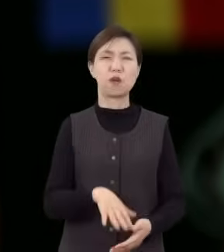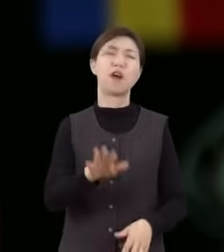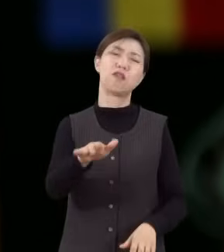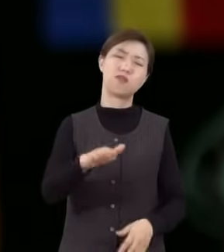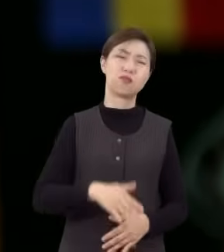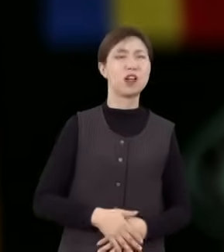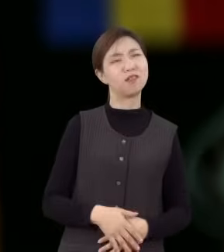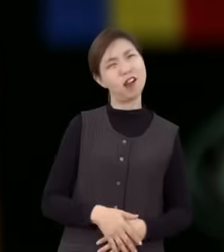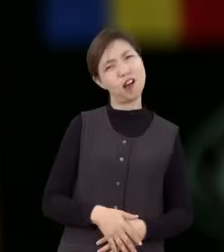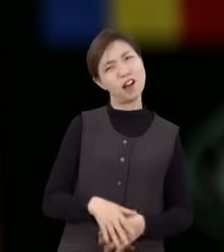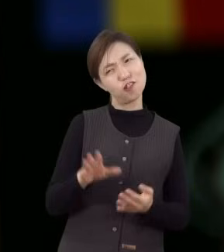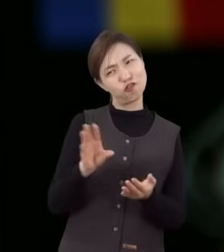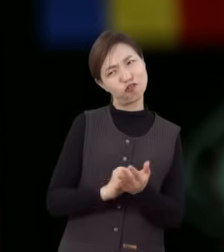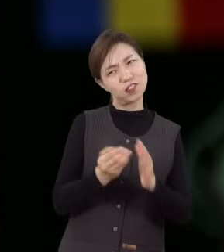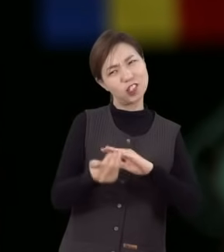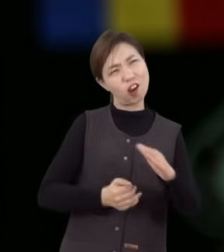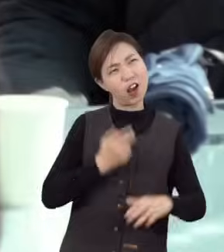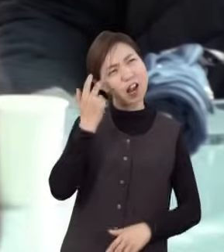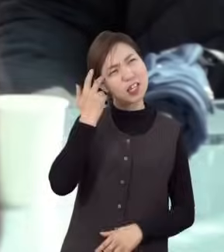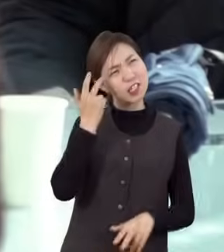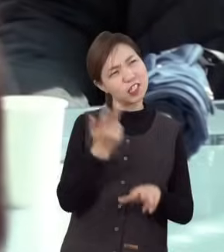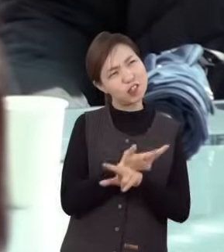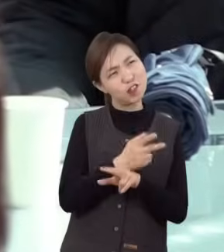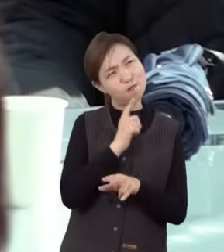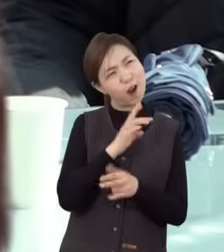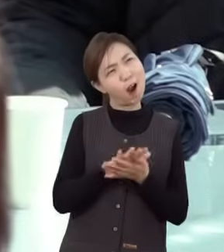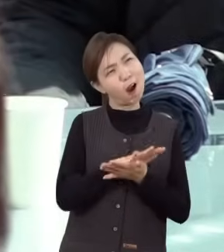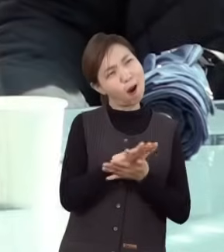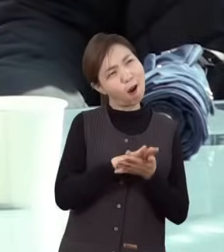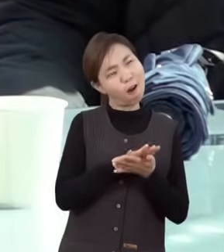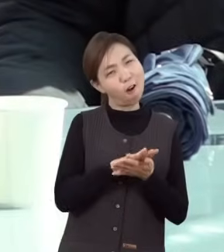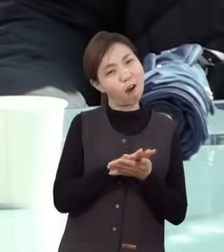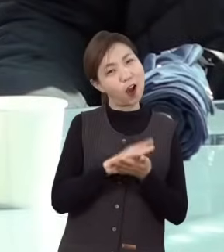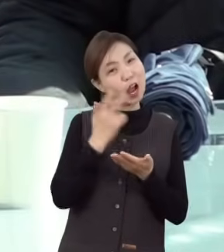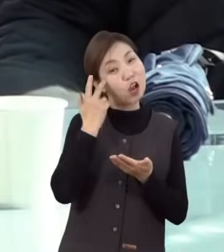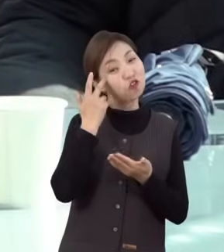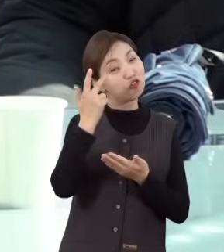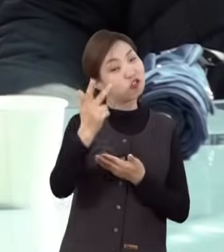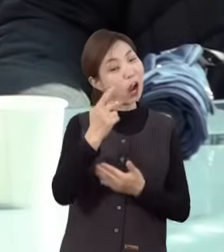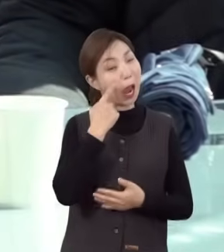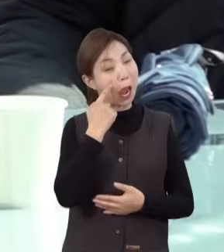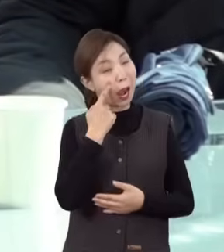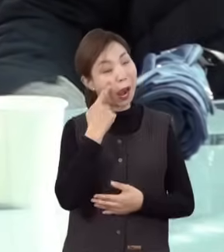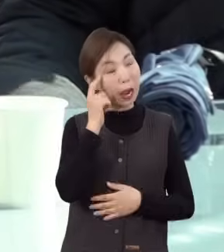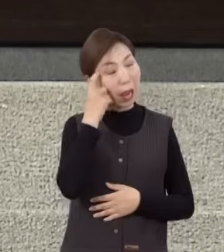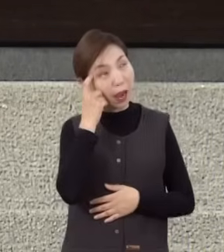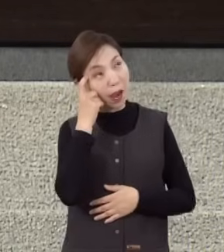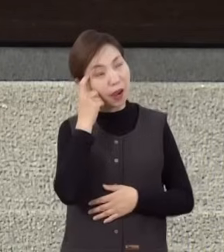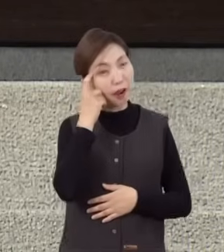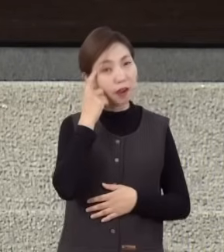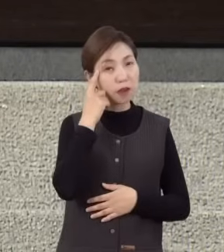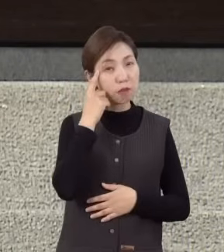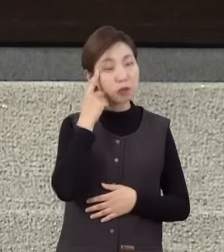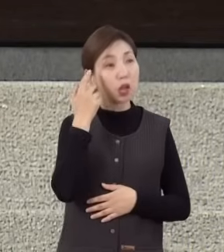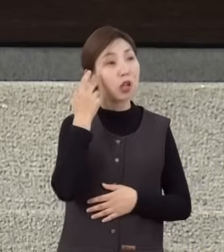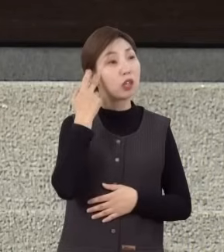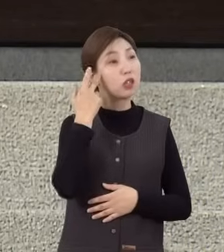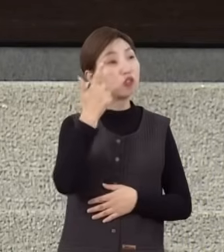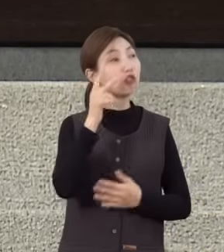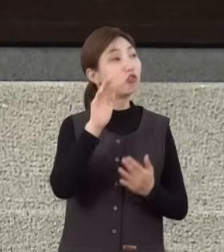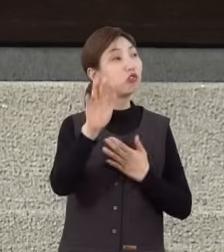해요? 딱 일주일만 놀자. 동감하시죠? 일주일 놀고 났는데도 아직 며칠이